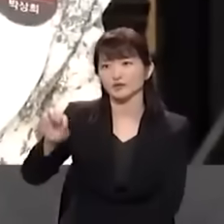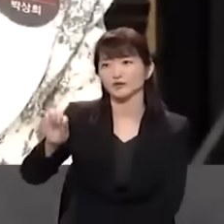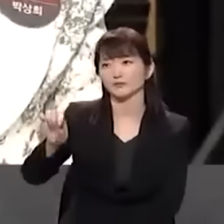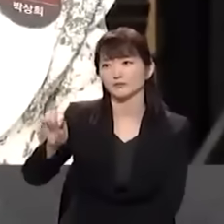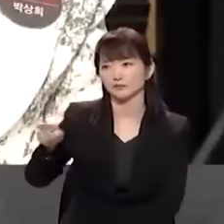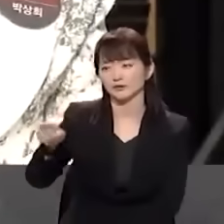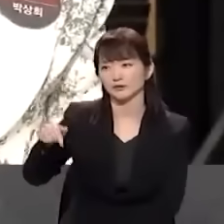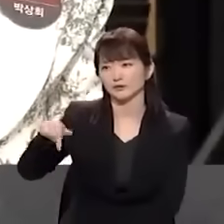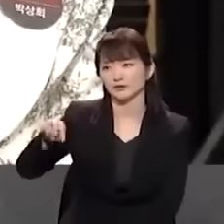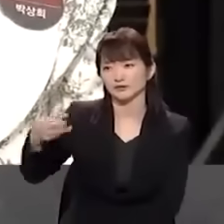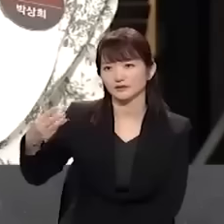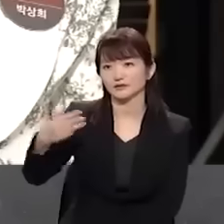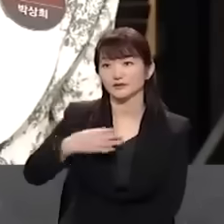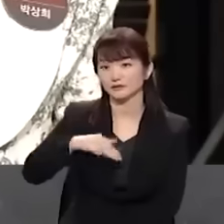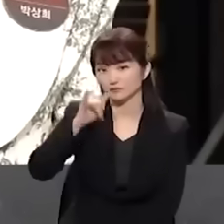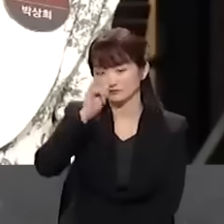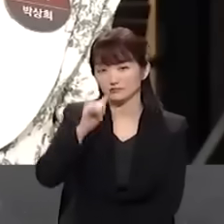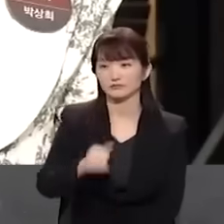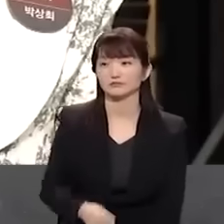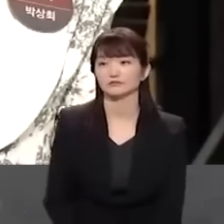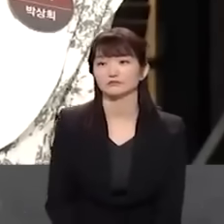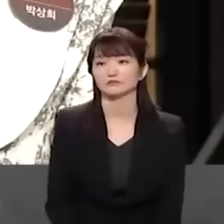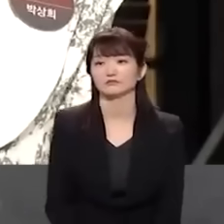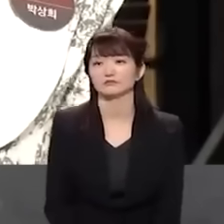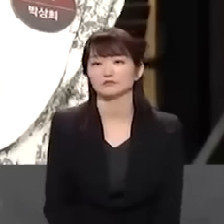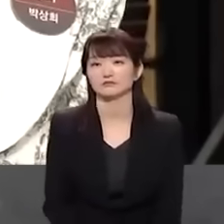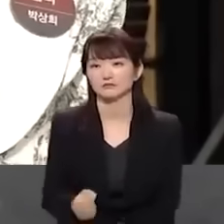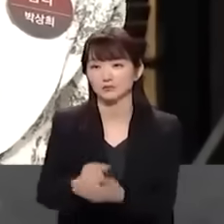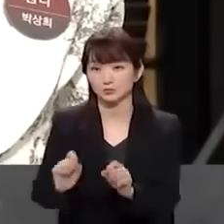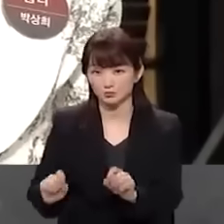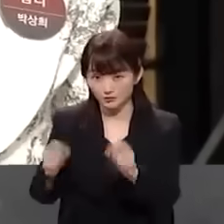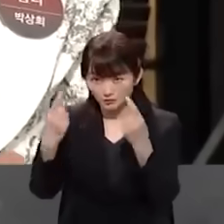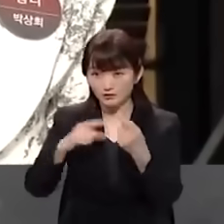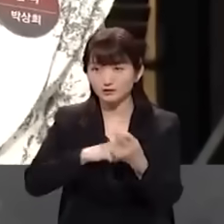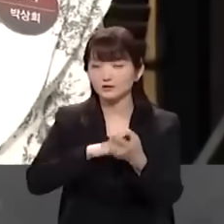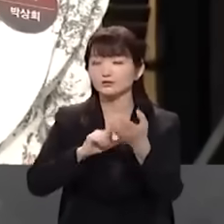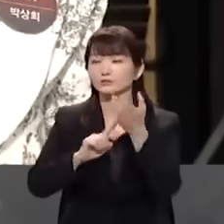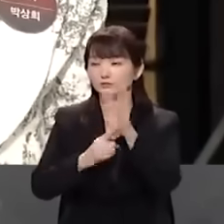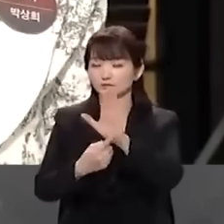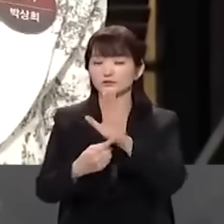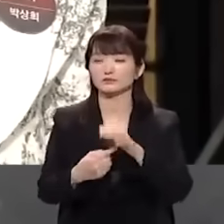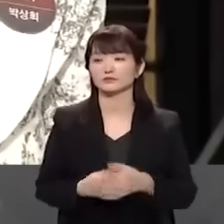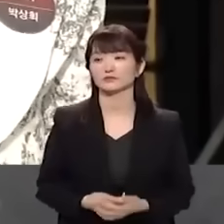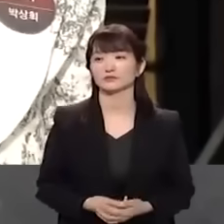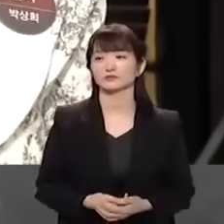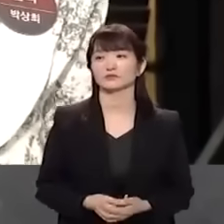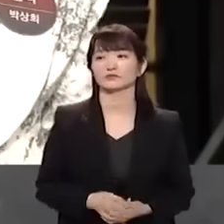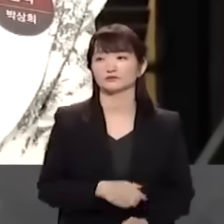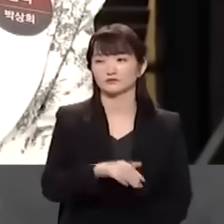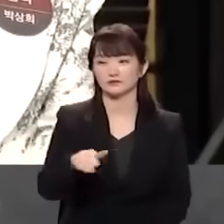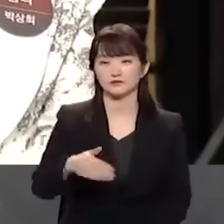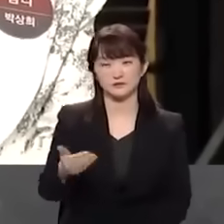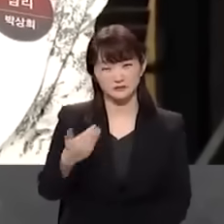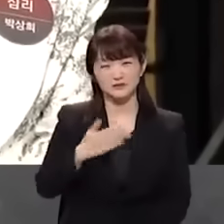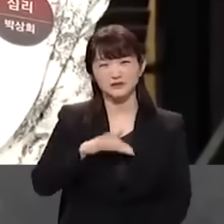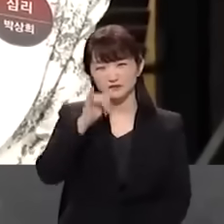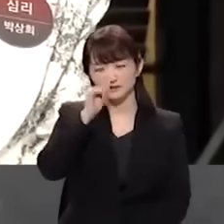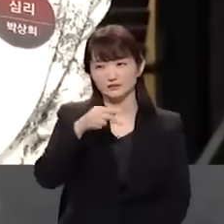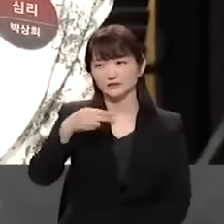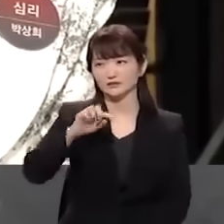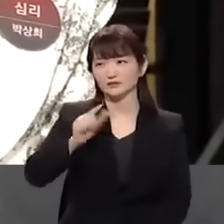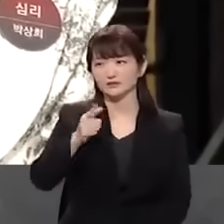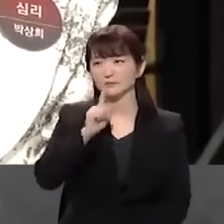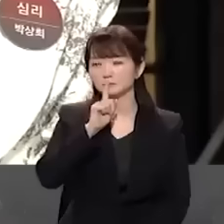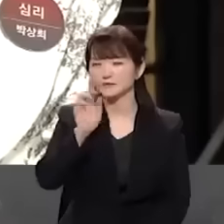사람들 네 뭐 공교롭게도 이렇게 이름이 다 나왔습니다네 저희가 좀 일찍히 알고 있었지만 이제 사건 반장에서